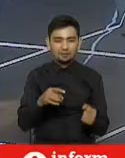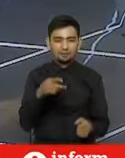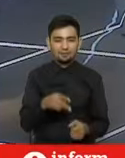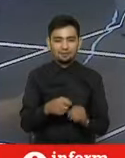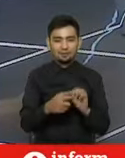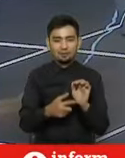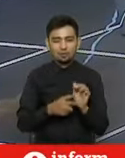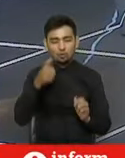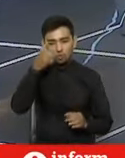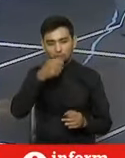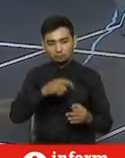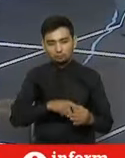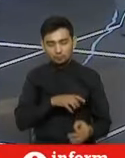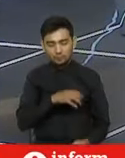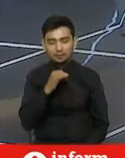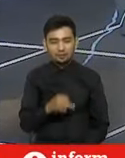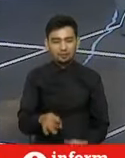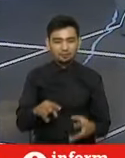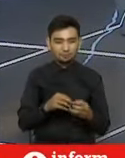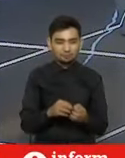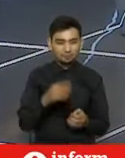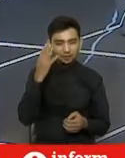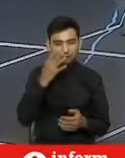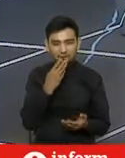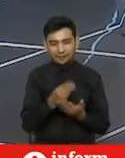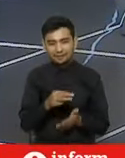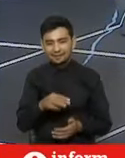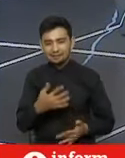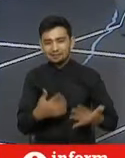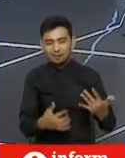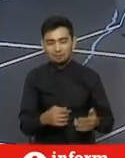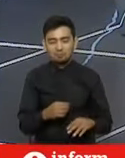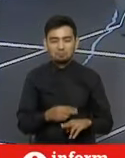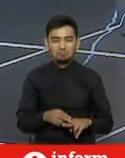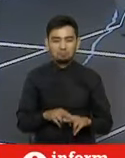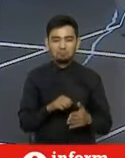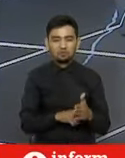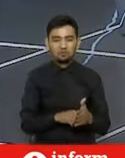2017 жылы тіркелген екен. Сарапшылар бұған теңгенің құнсыздануы себеп дейді.